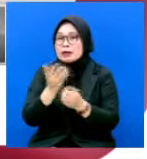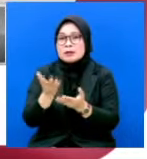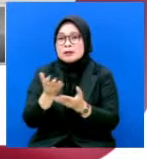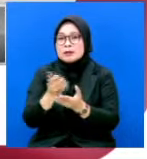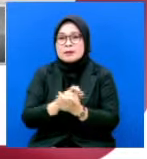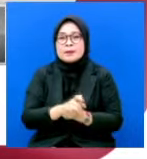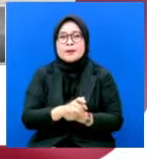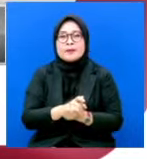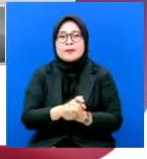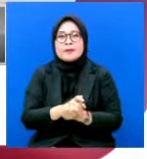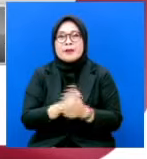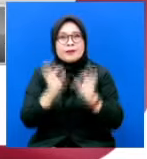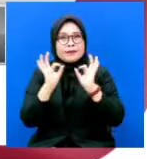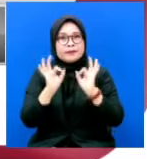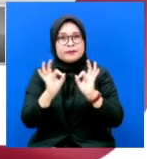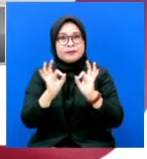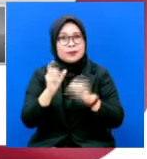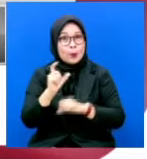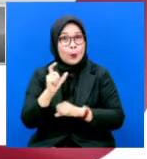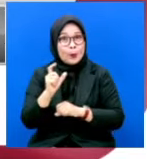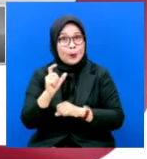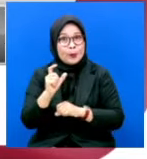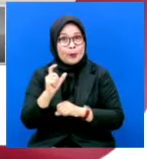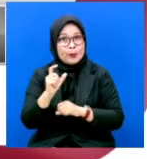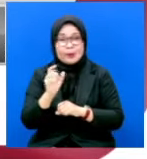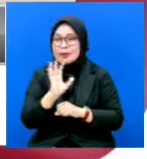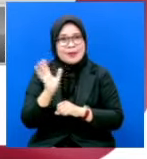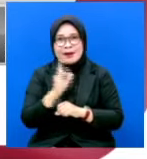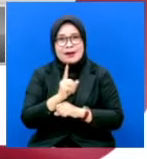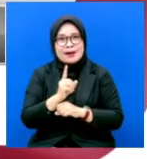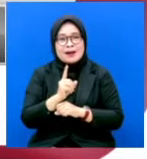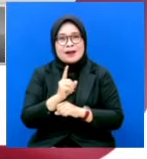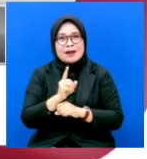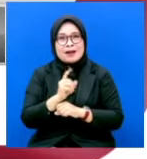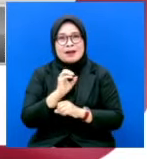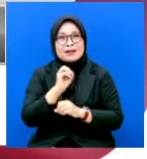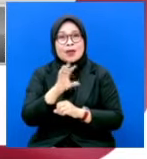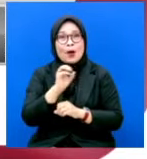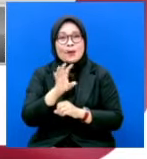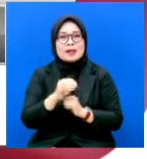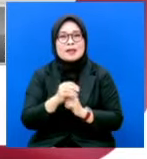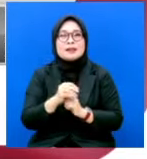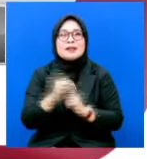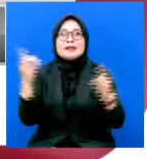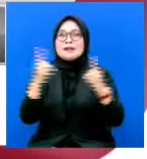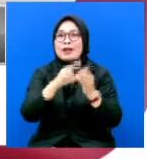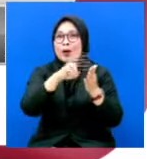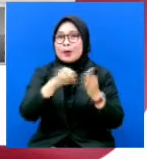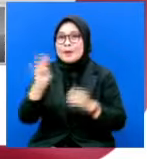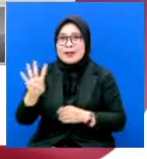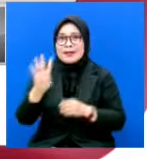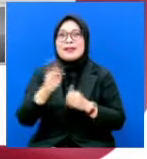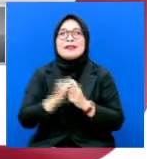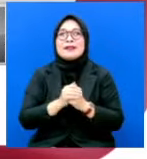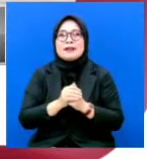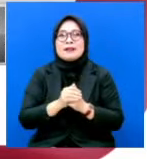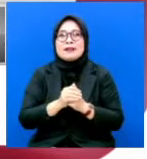jawaban baik sudah cukup Ibu tidak ada jawaban tambahan dari paslon nomor 4 Baik saya